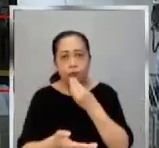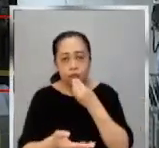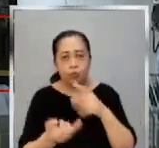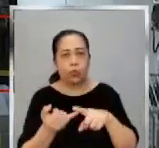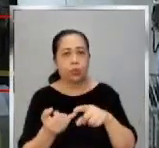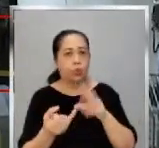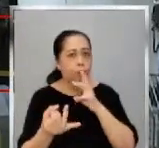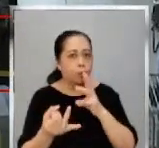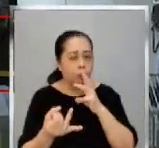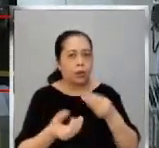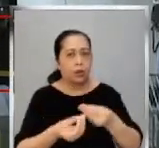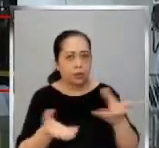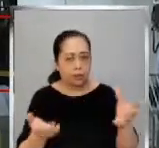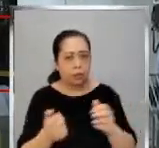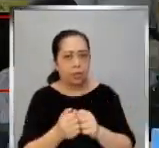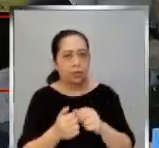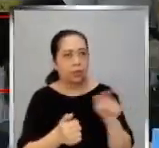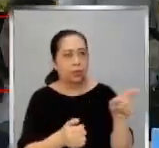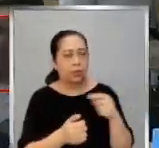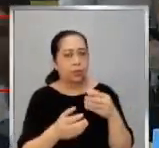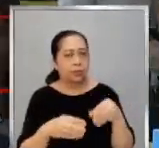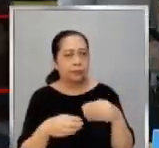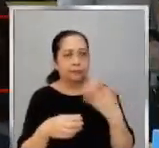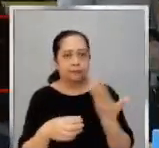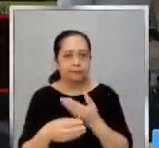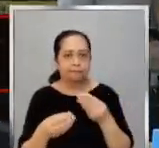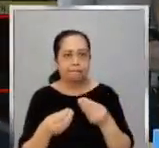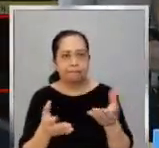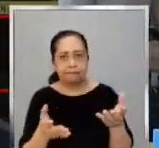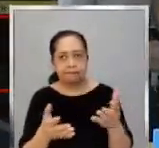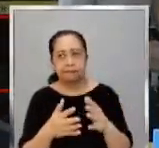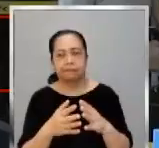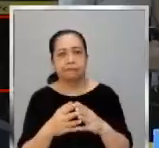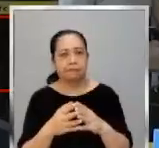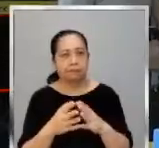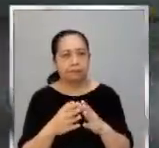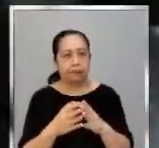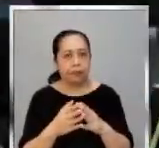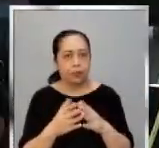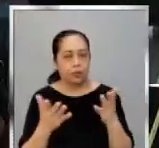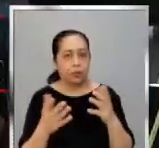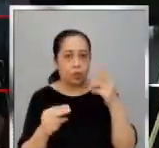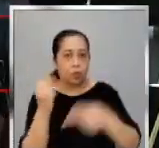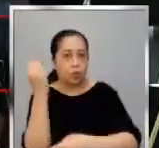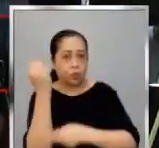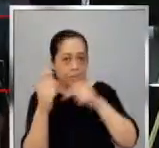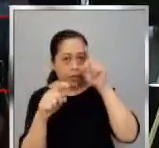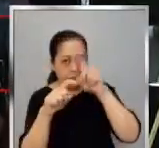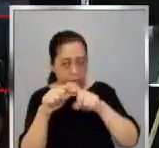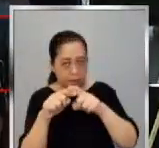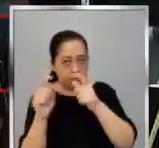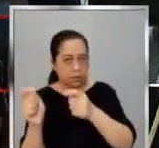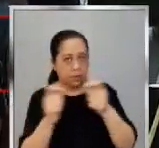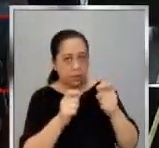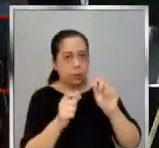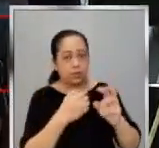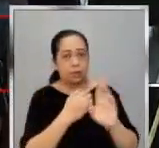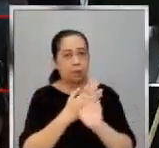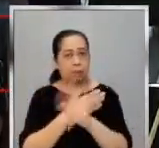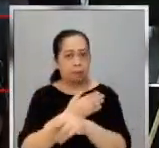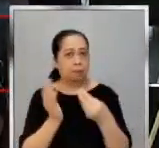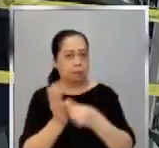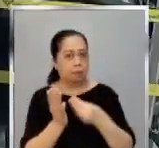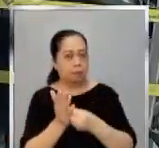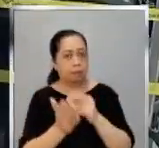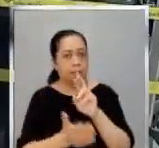transit passengers po natin, binigyan po natin ng hotel accommodation. Pwede pong mag-refund yung mga apektado ng mga